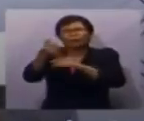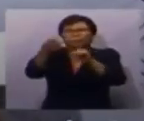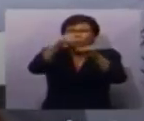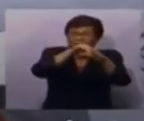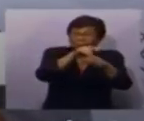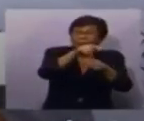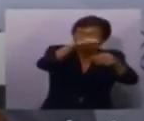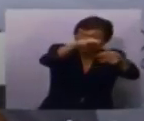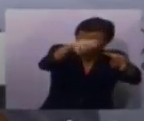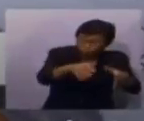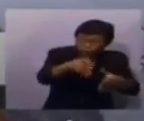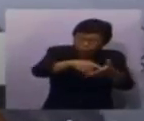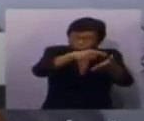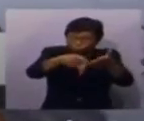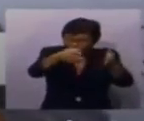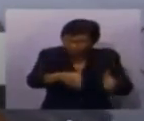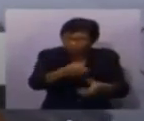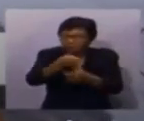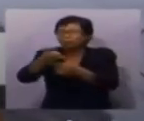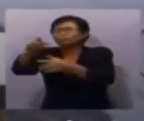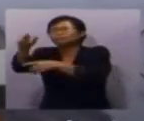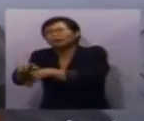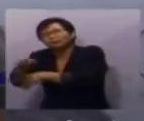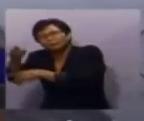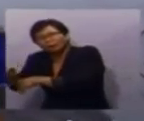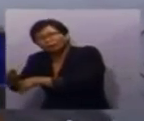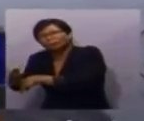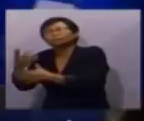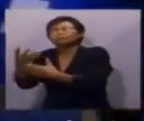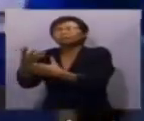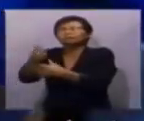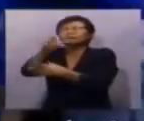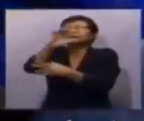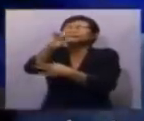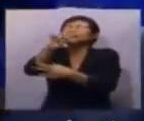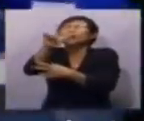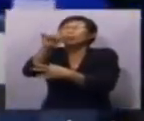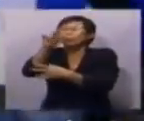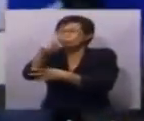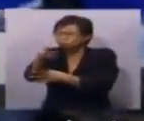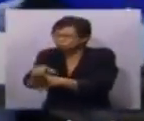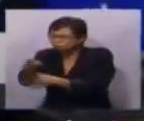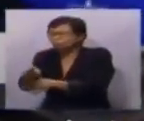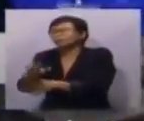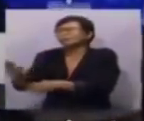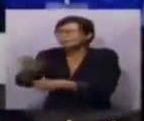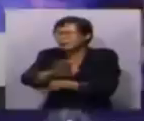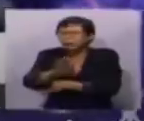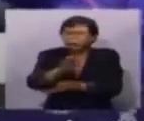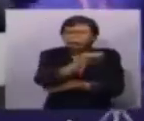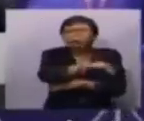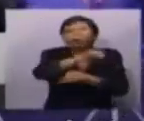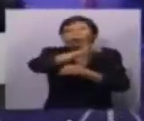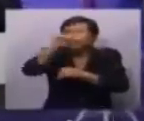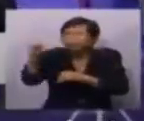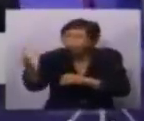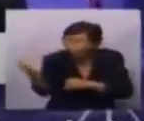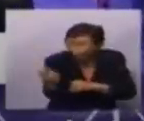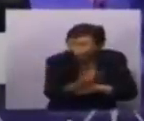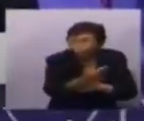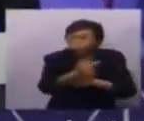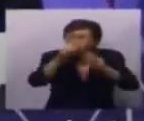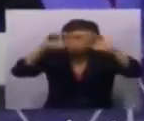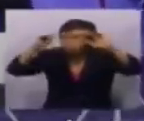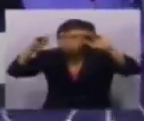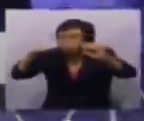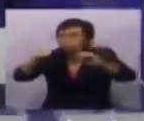kepada calon-calon supaya mereka memberi perhatian supaya